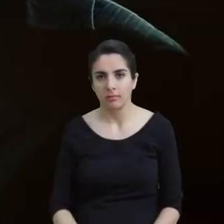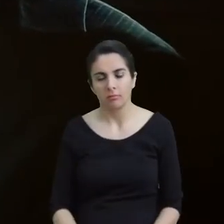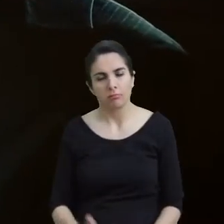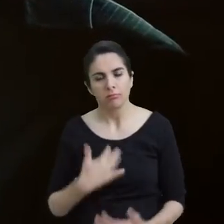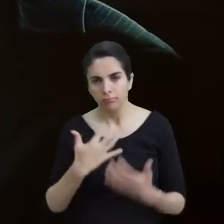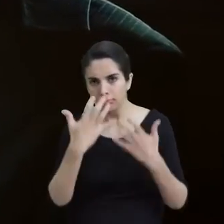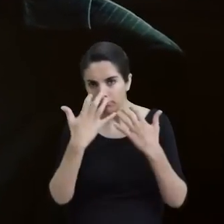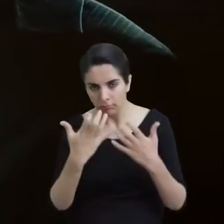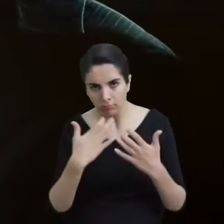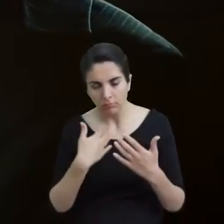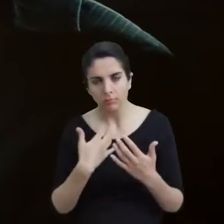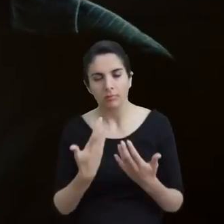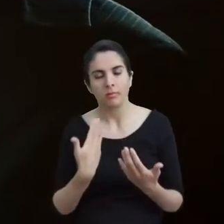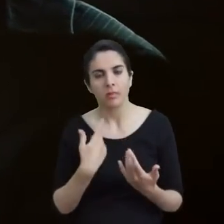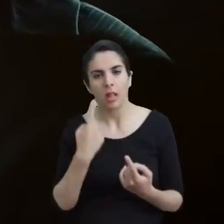El verdim.